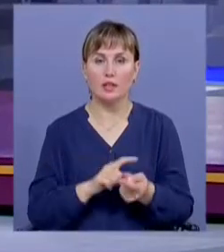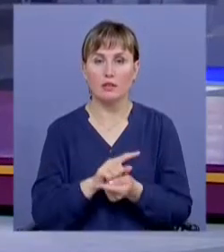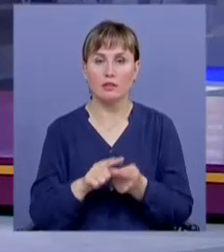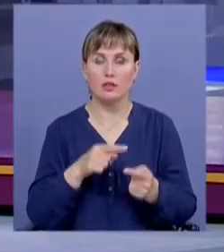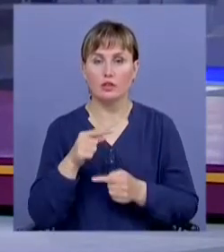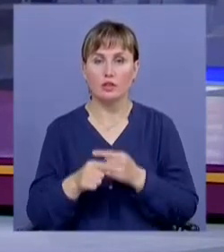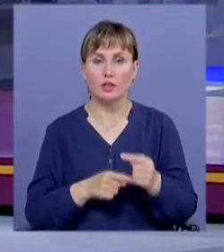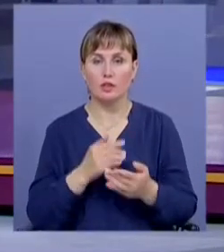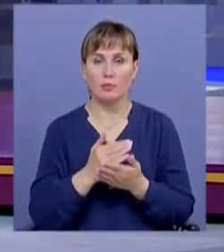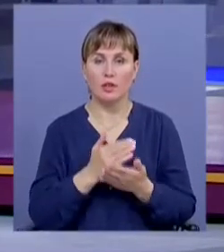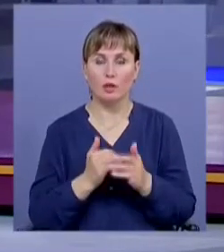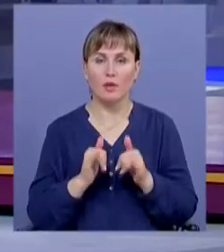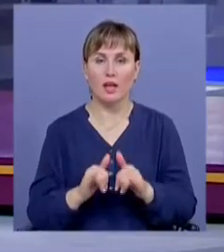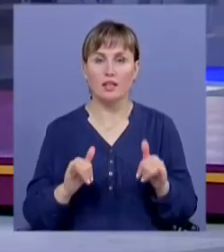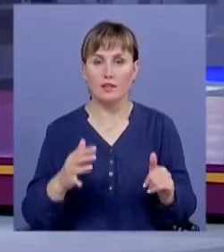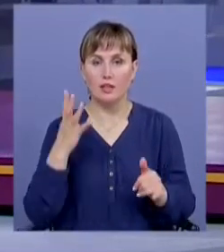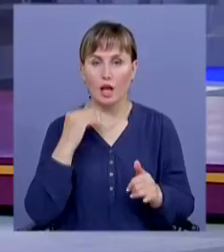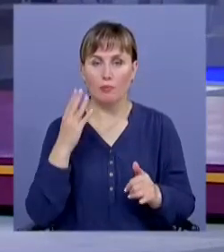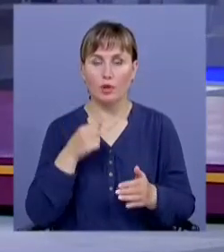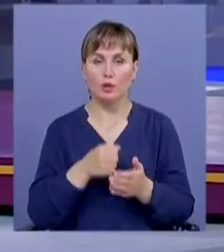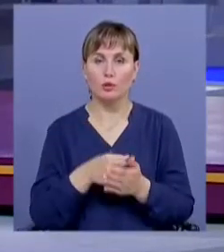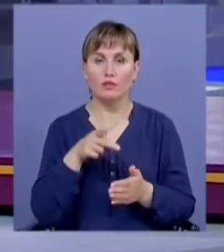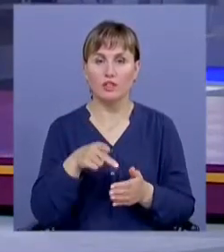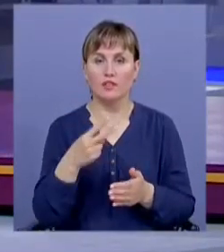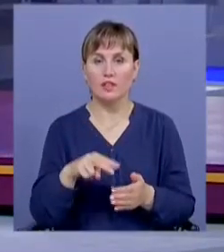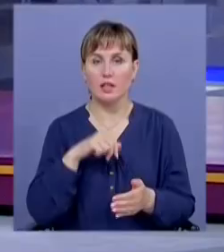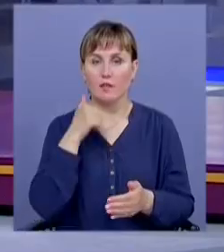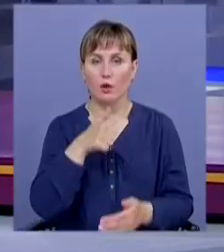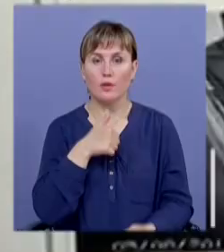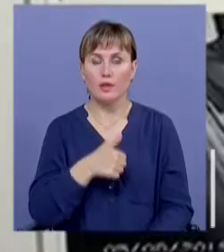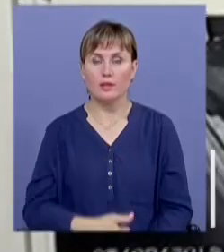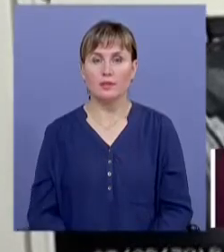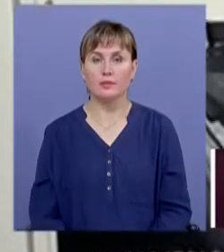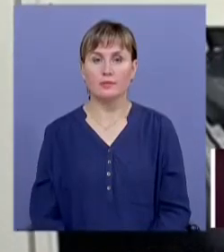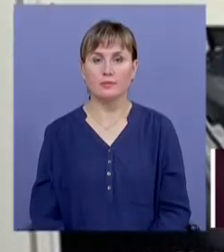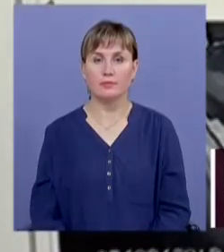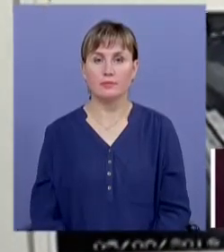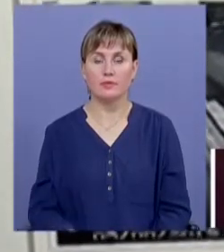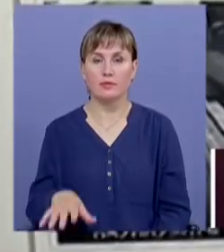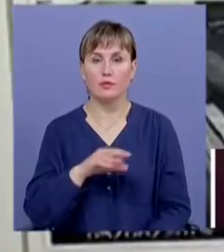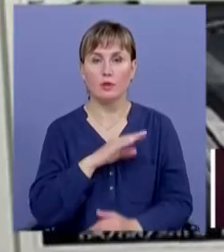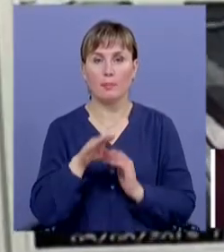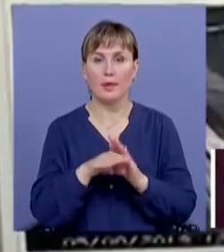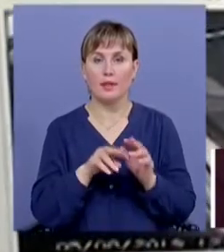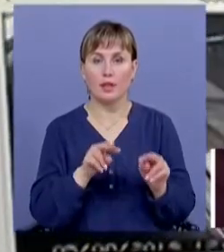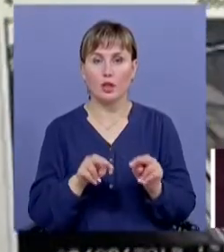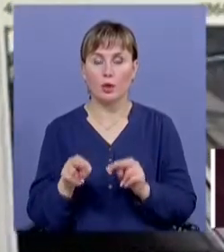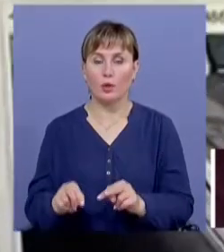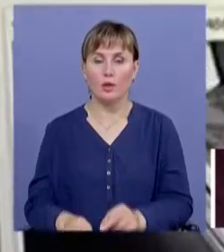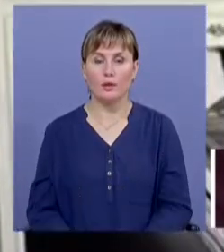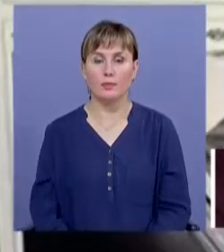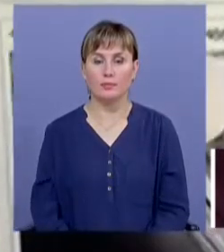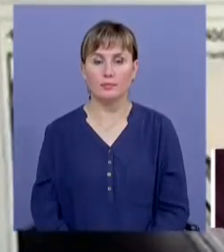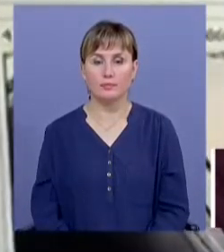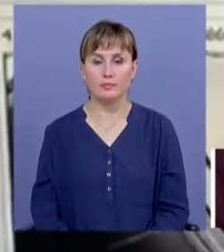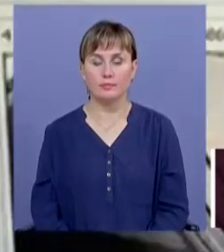через призму программы развития Алматы до 2020 года. Все под контролем,